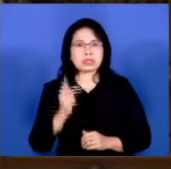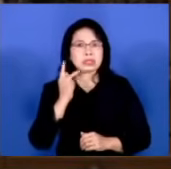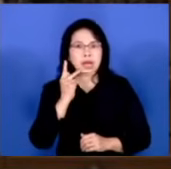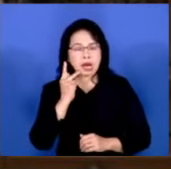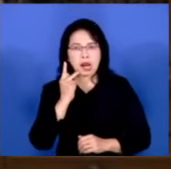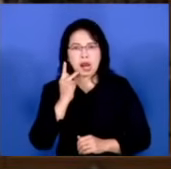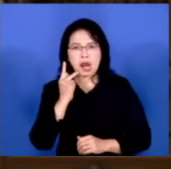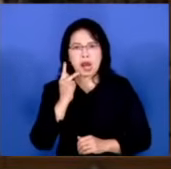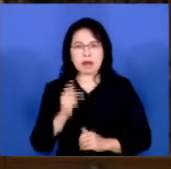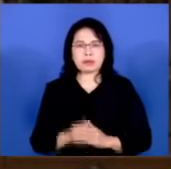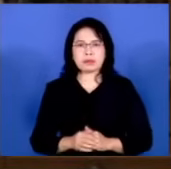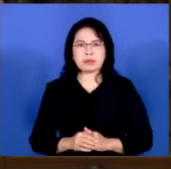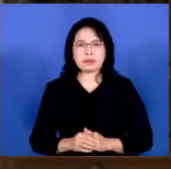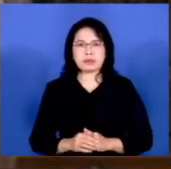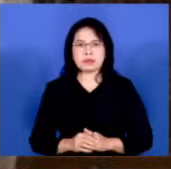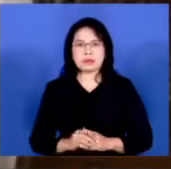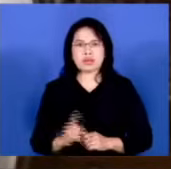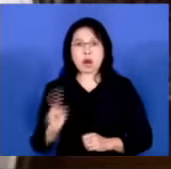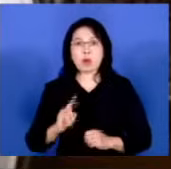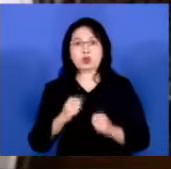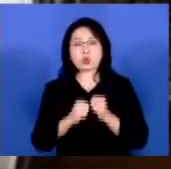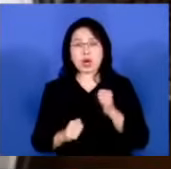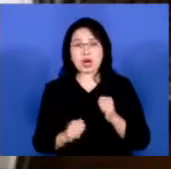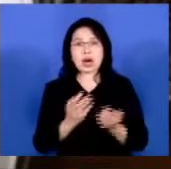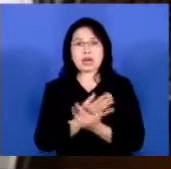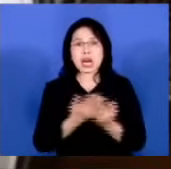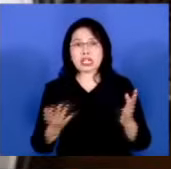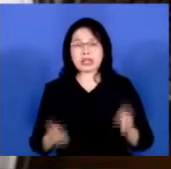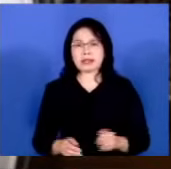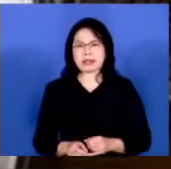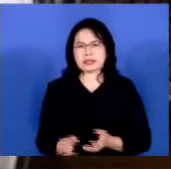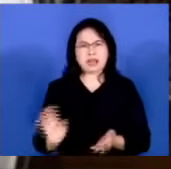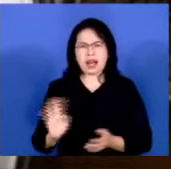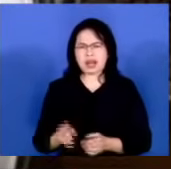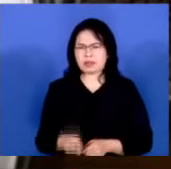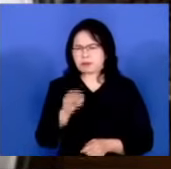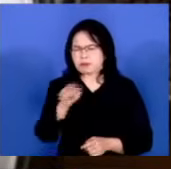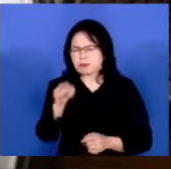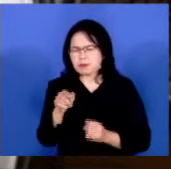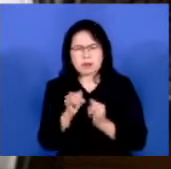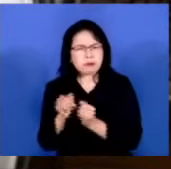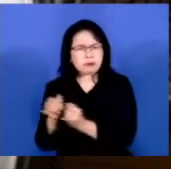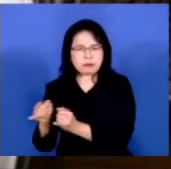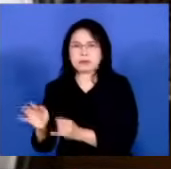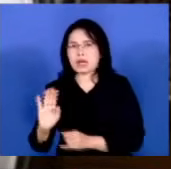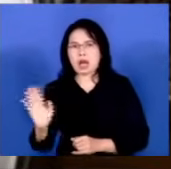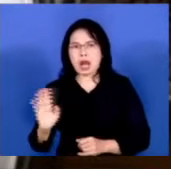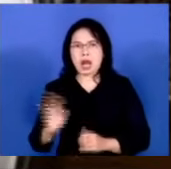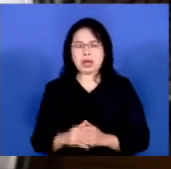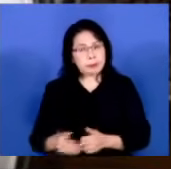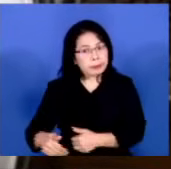tanpa ada kecuali rakyat jangan diintimidasi seperti dulu lagi Jangan